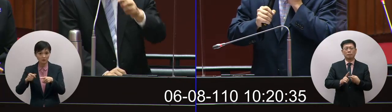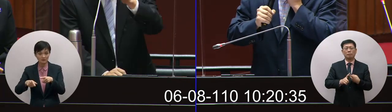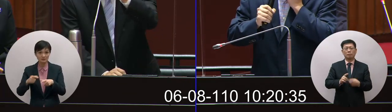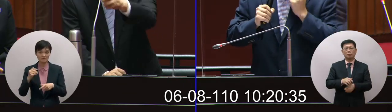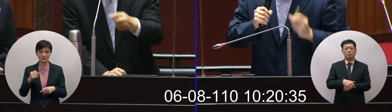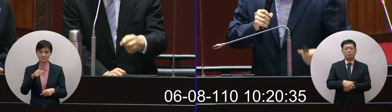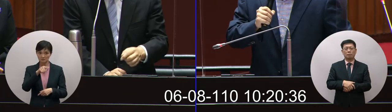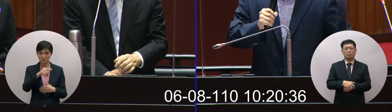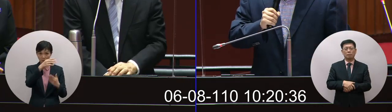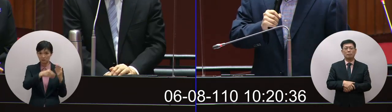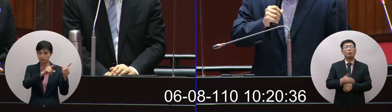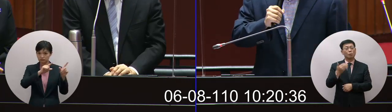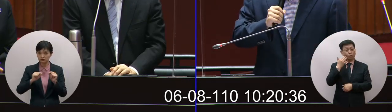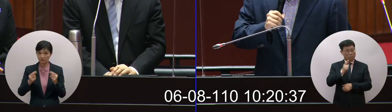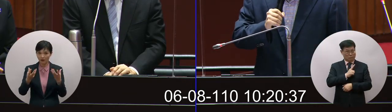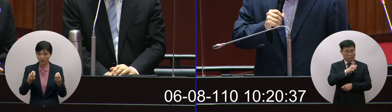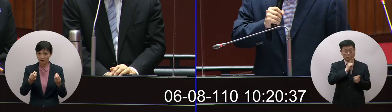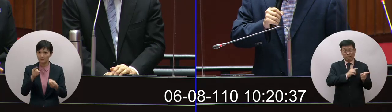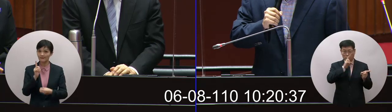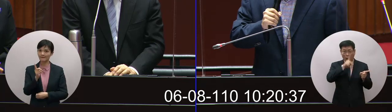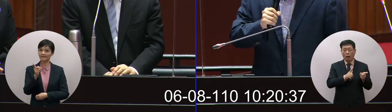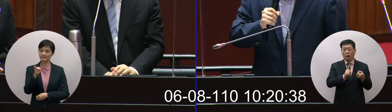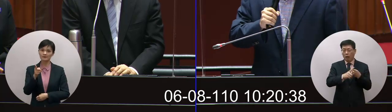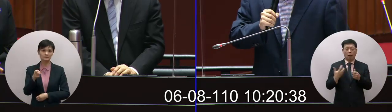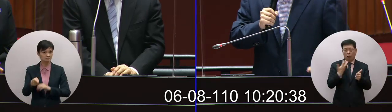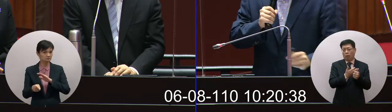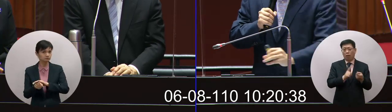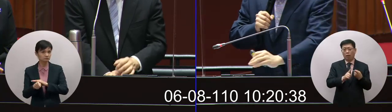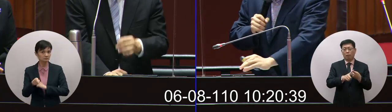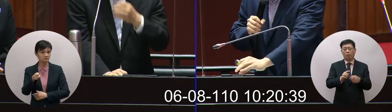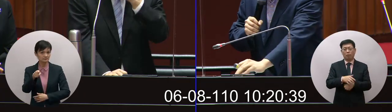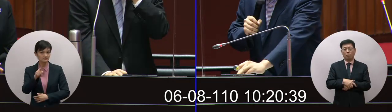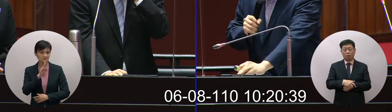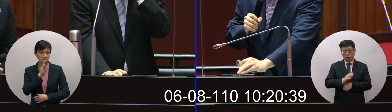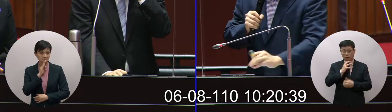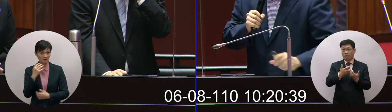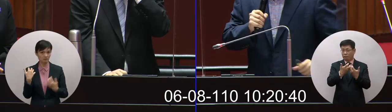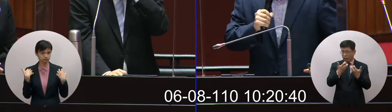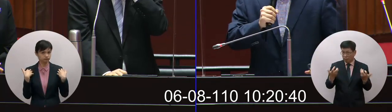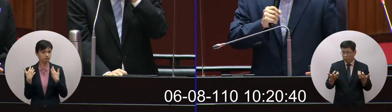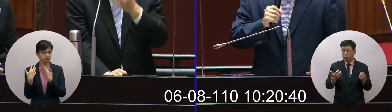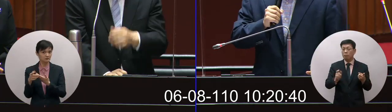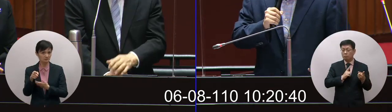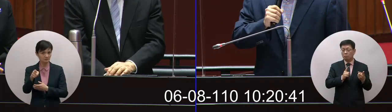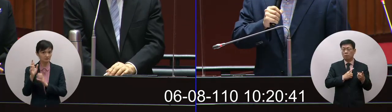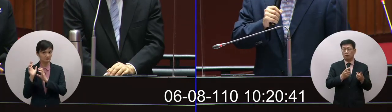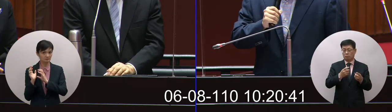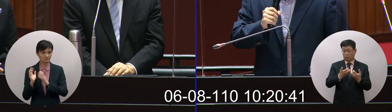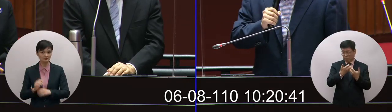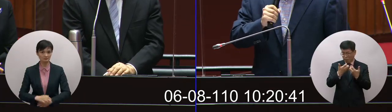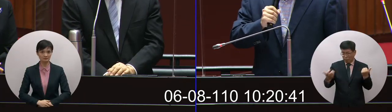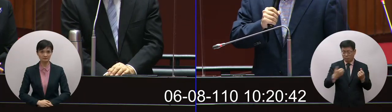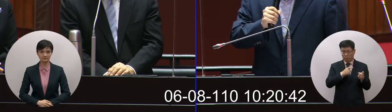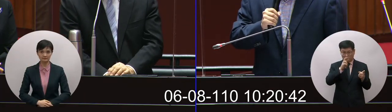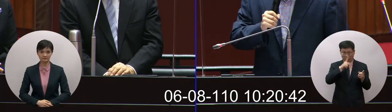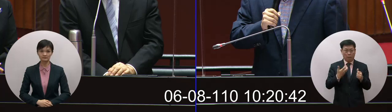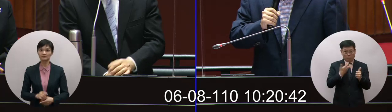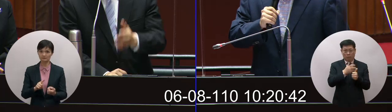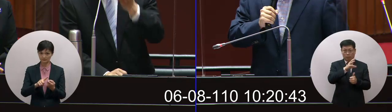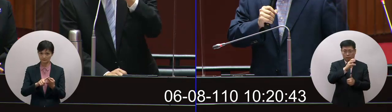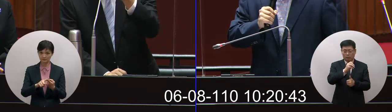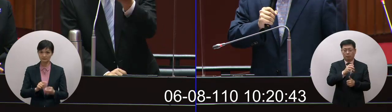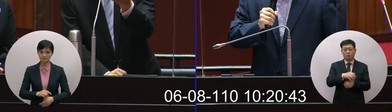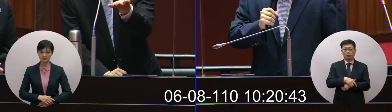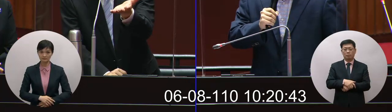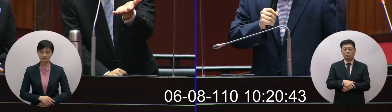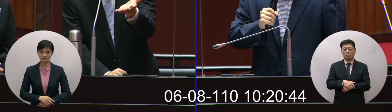啦，还是都有可规则的状况嘛？ 对喽。哦， 那所以就是区分，院长的看法是说区分这个可规则跟不可规则。 伊